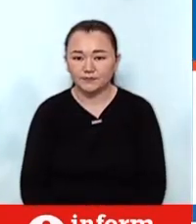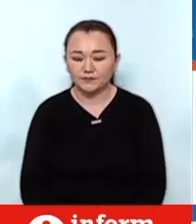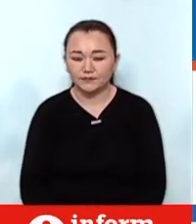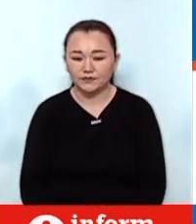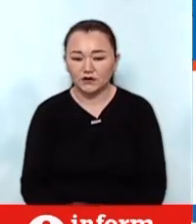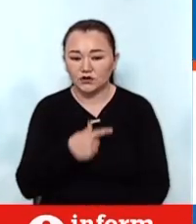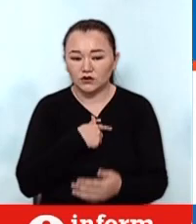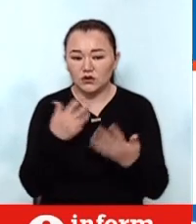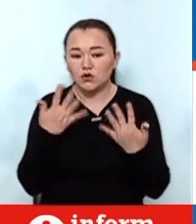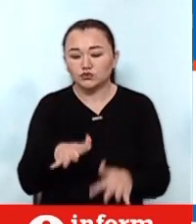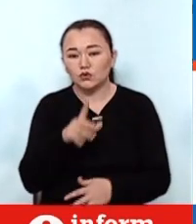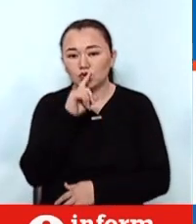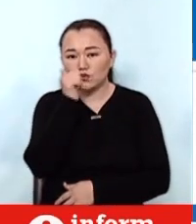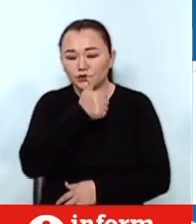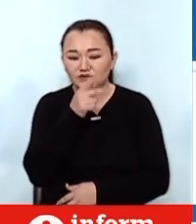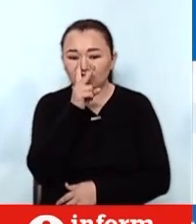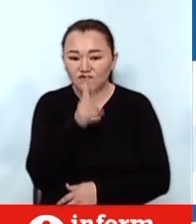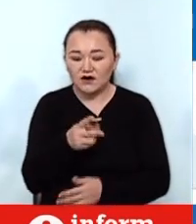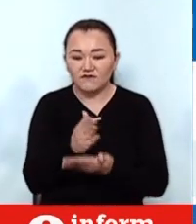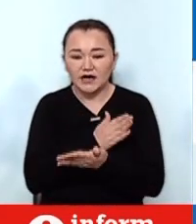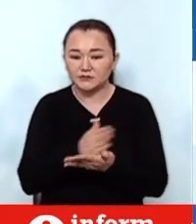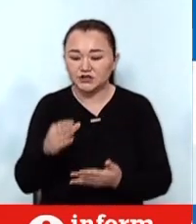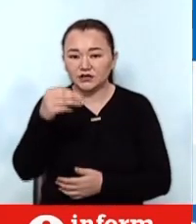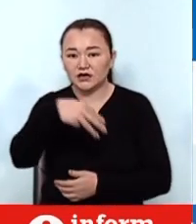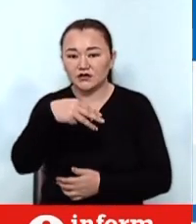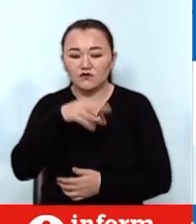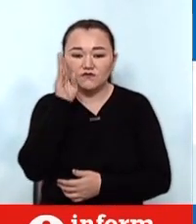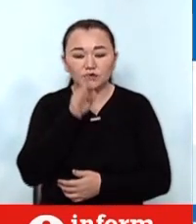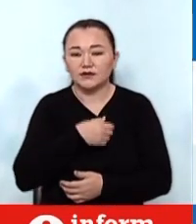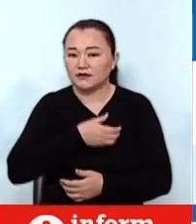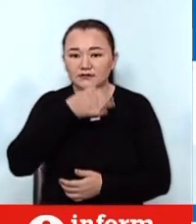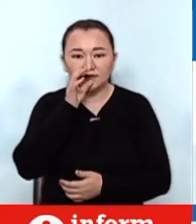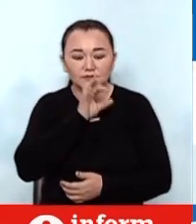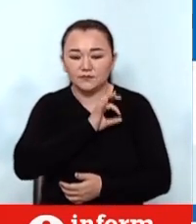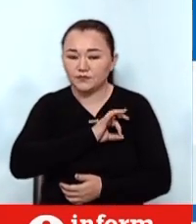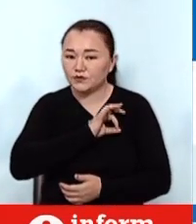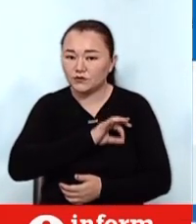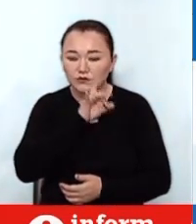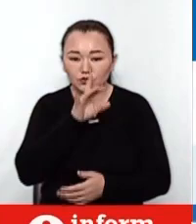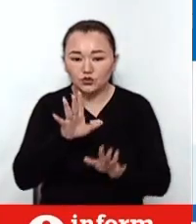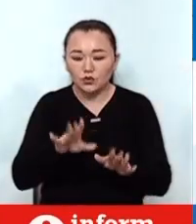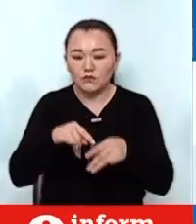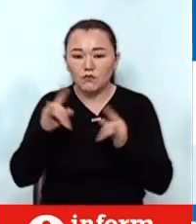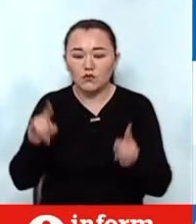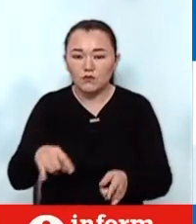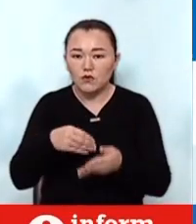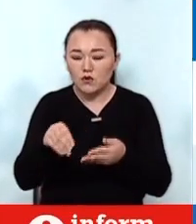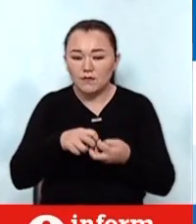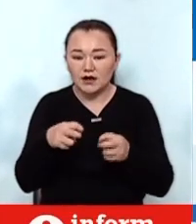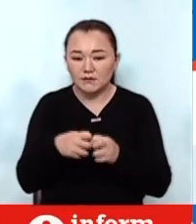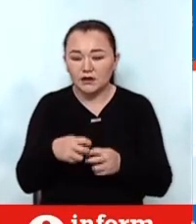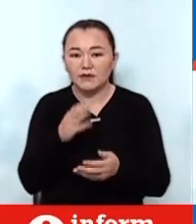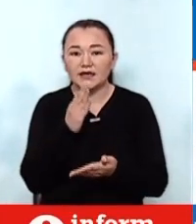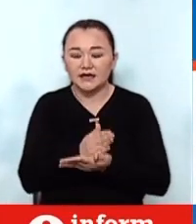Я уже года два, наверное, вообще не пью с крана воду. То есть мы пользуемся только бутилированной водой. Проблема с водой есть и